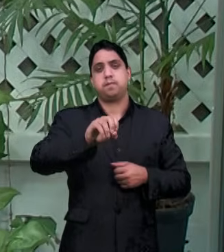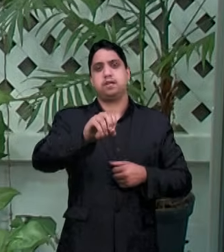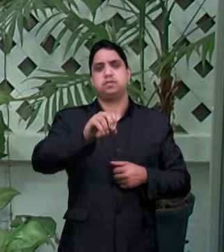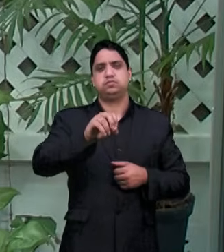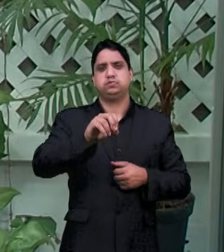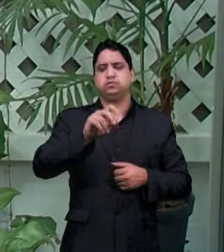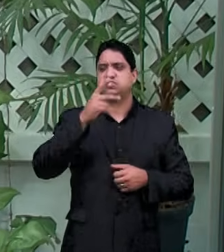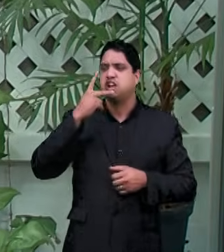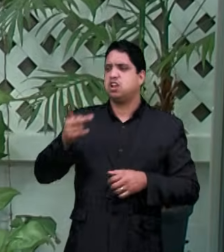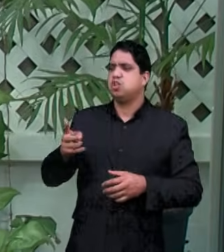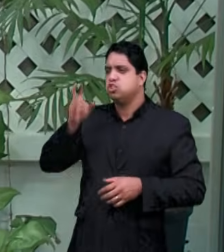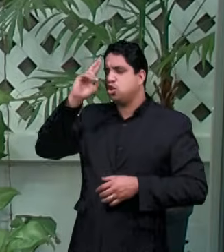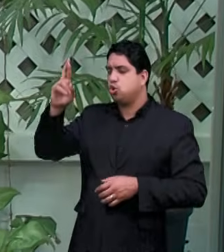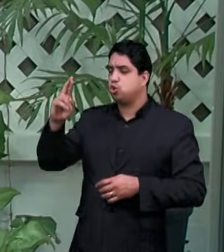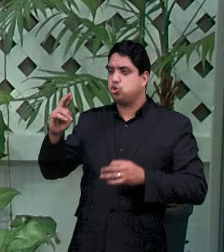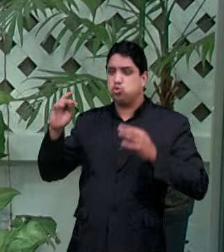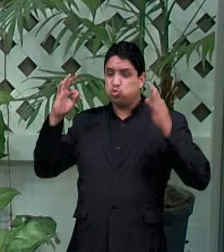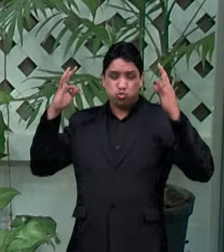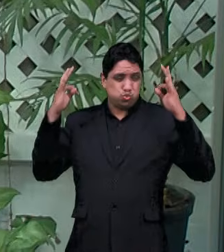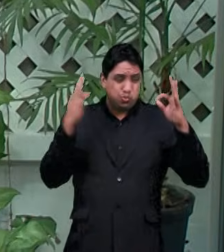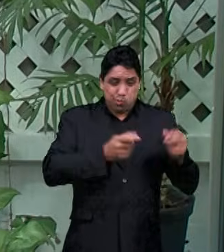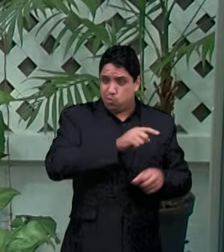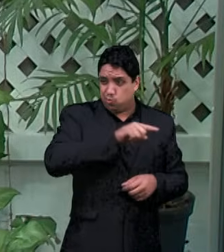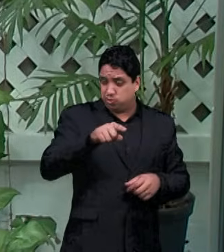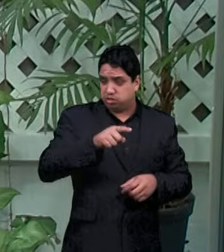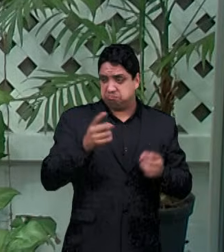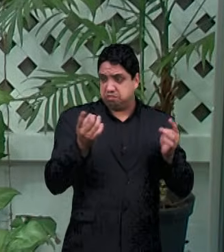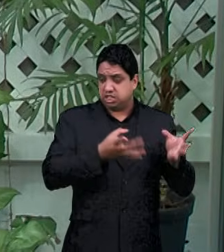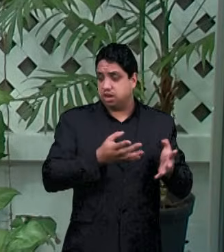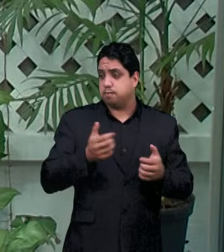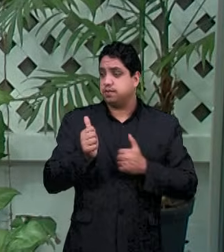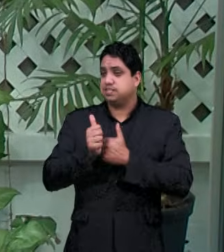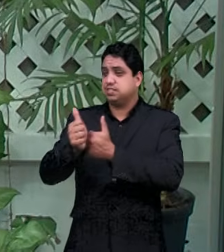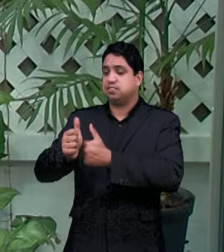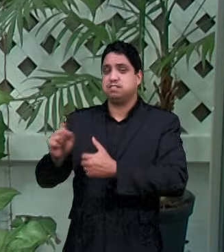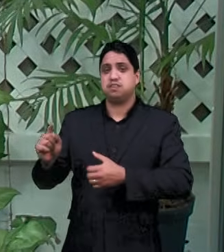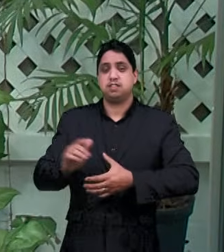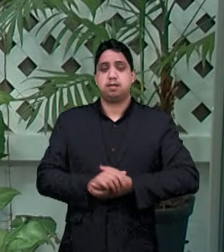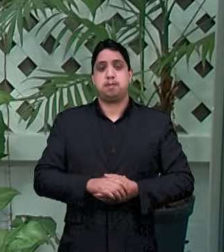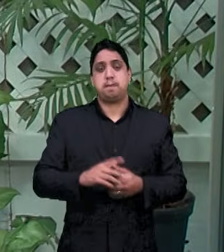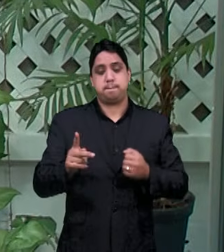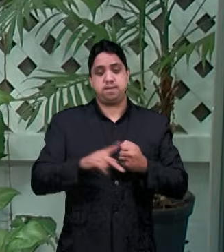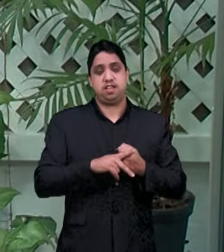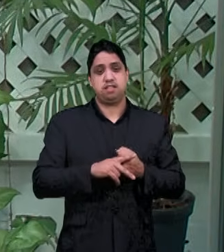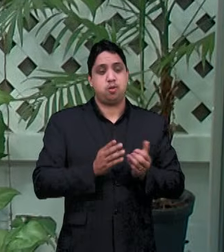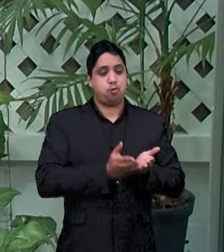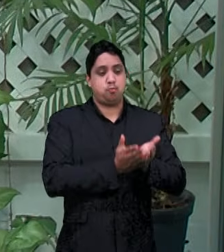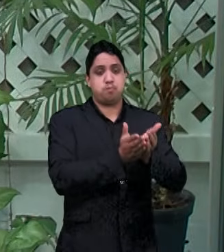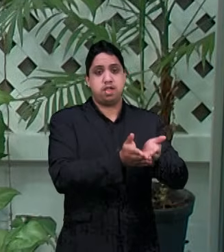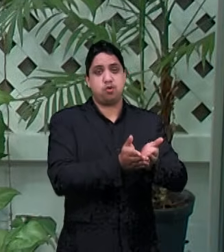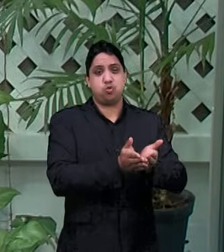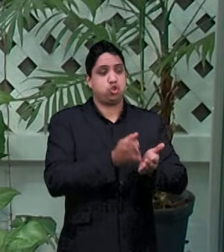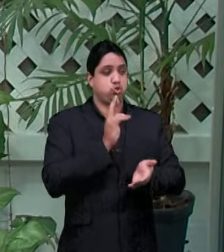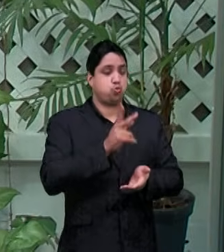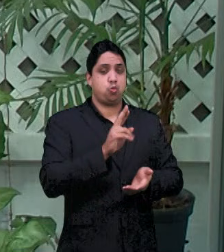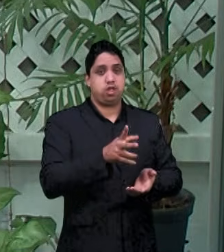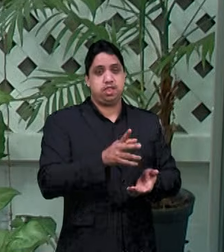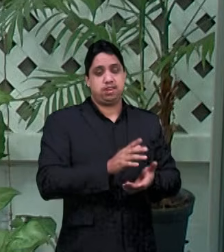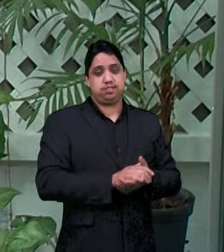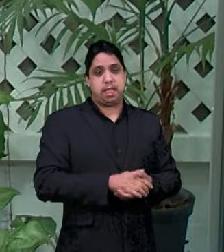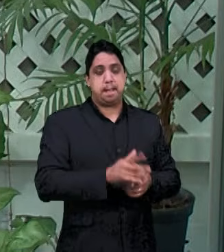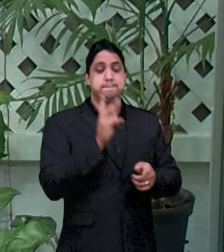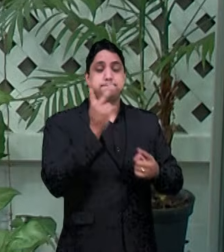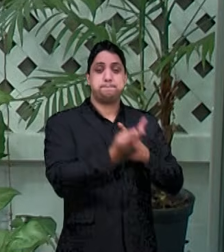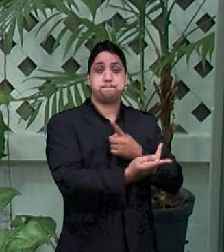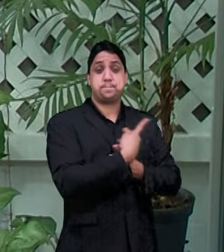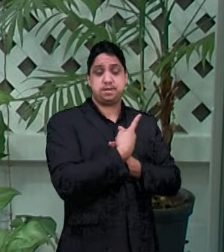Seigneur, nous avons tout laissé pour vous suivre. Et il a laissé quoi? Un bateau qui n'était pas lui. Il s'était de